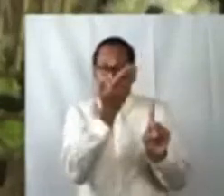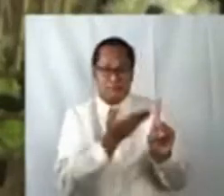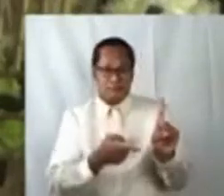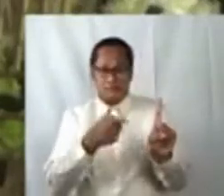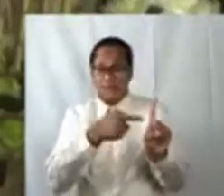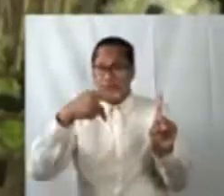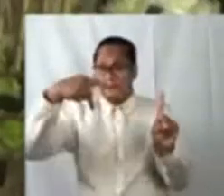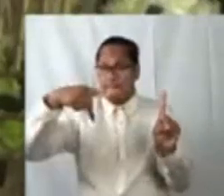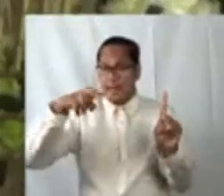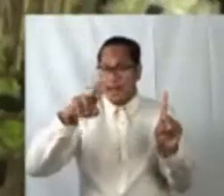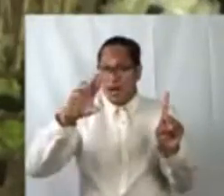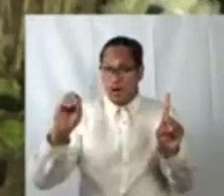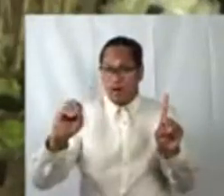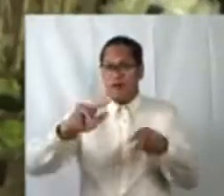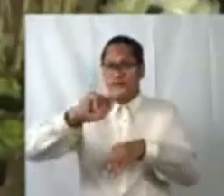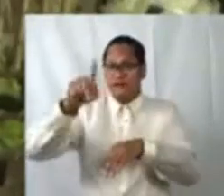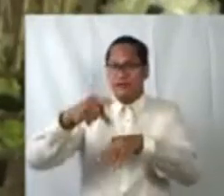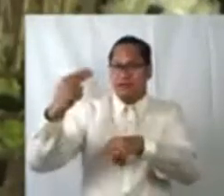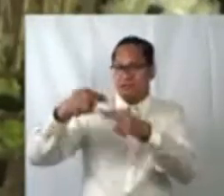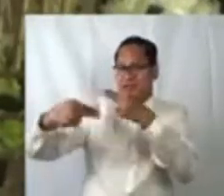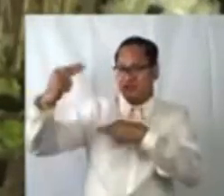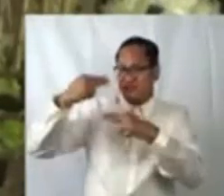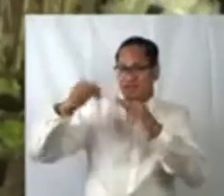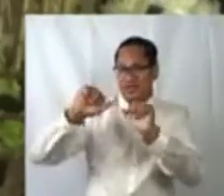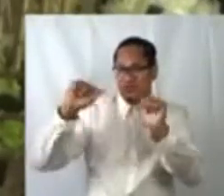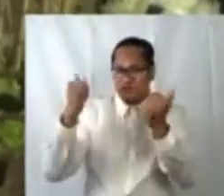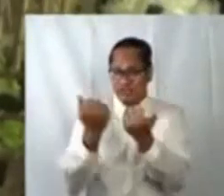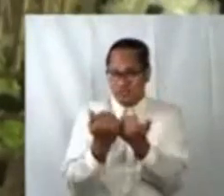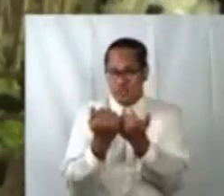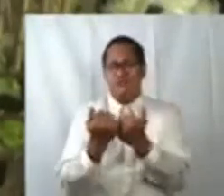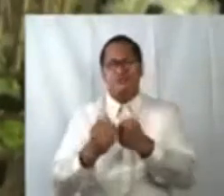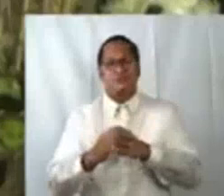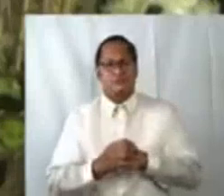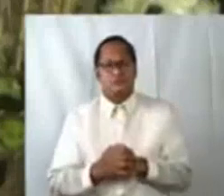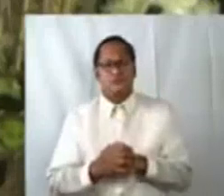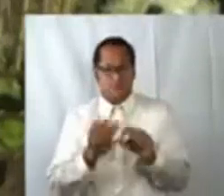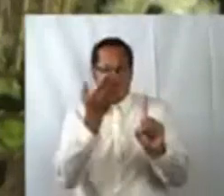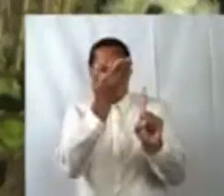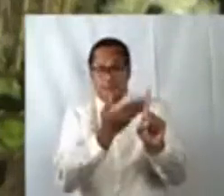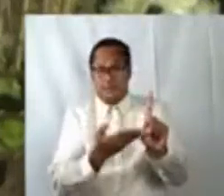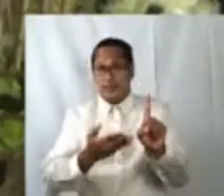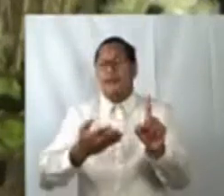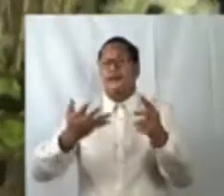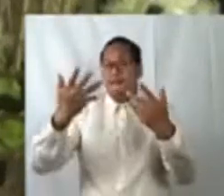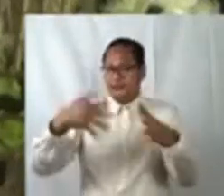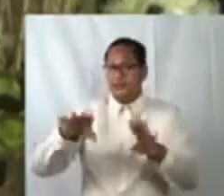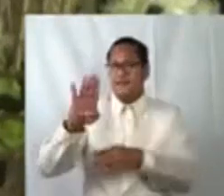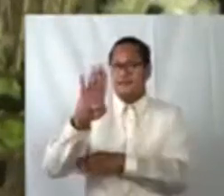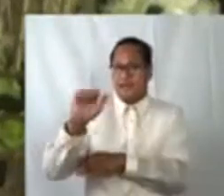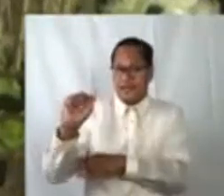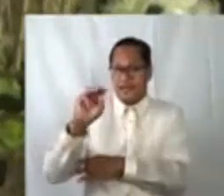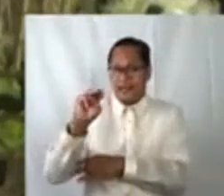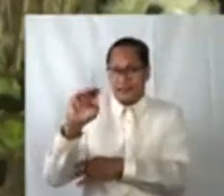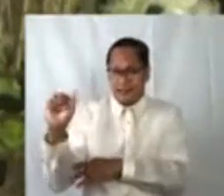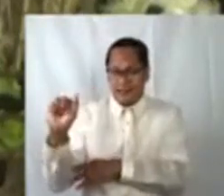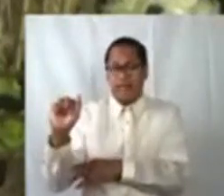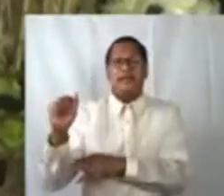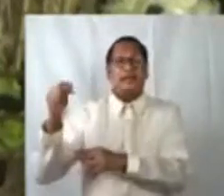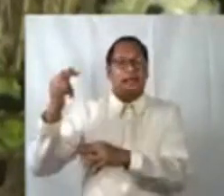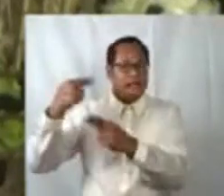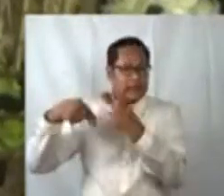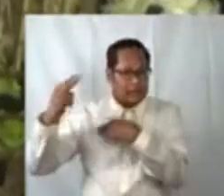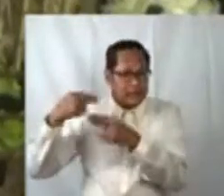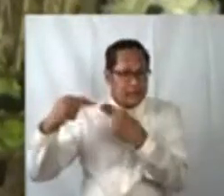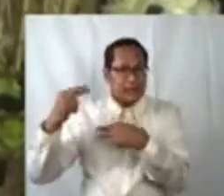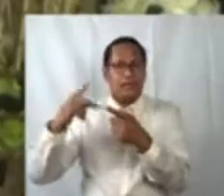ang PRO ng Philippine Historical Association. Nagtapos ng BA at MA sa kasaysayan